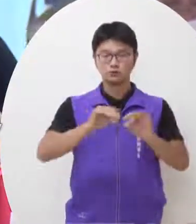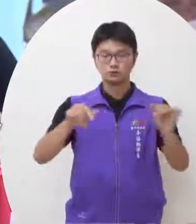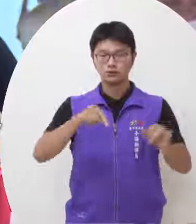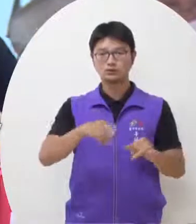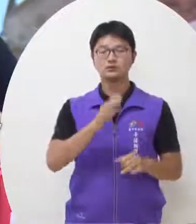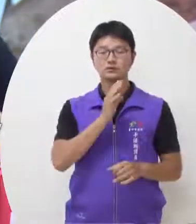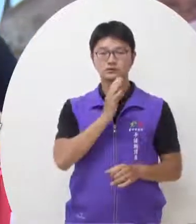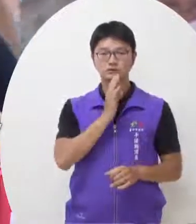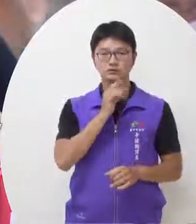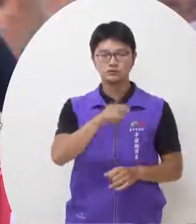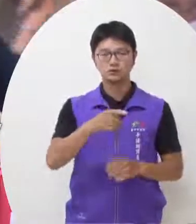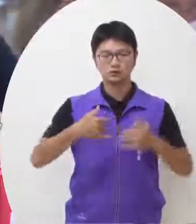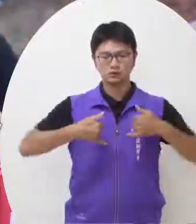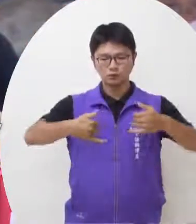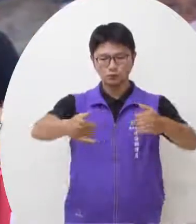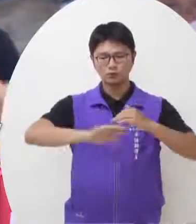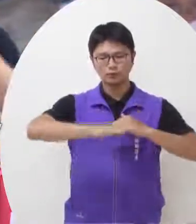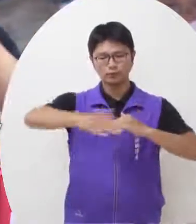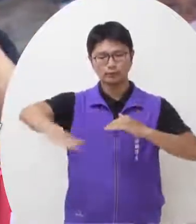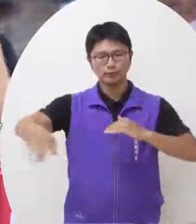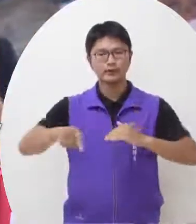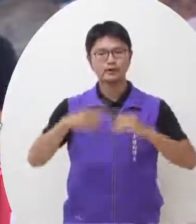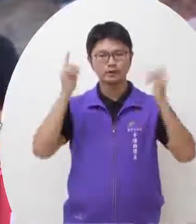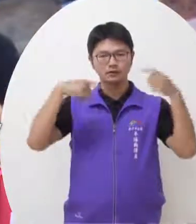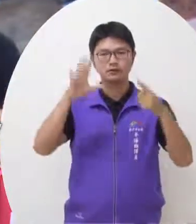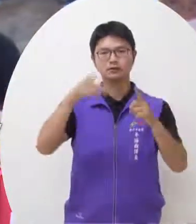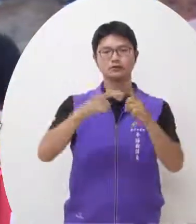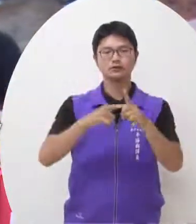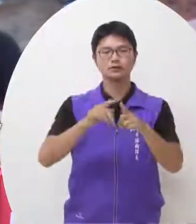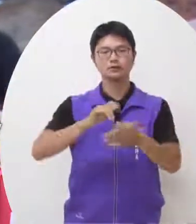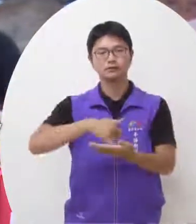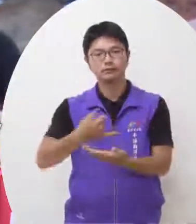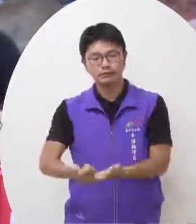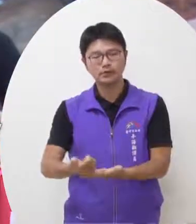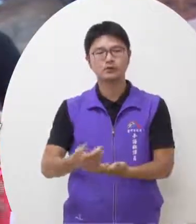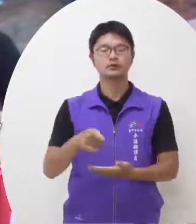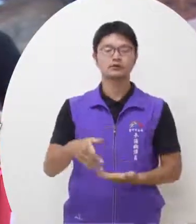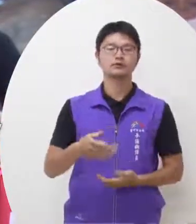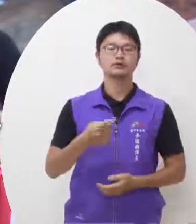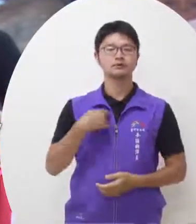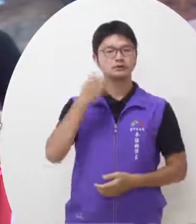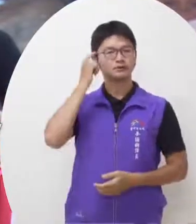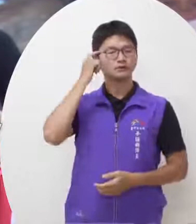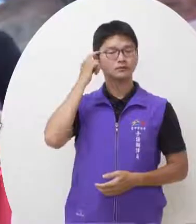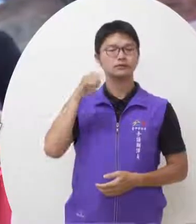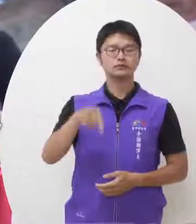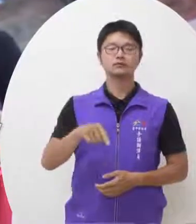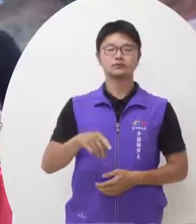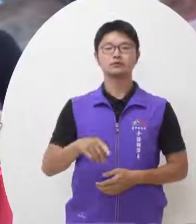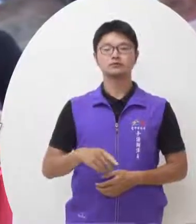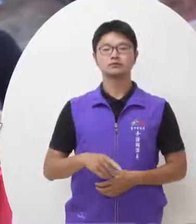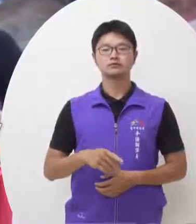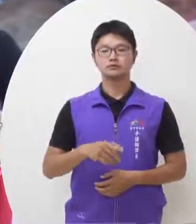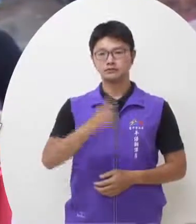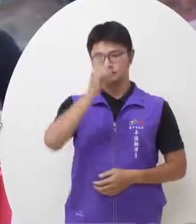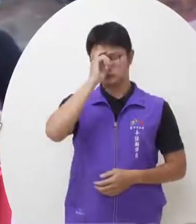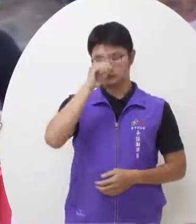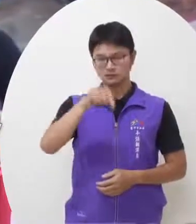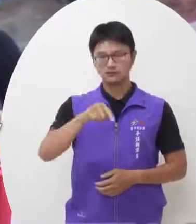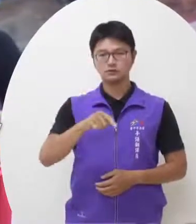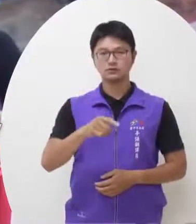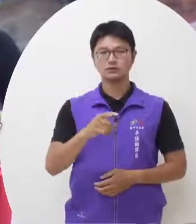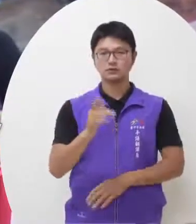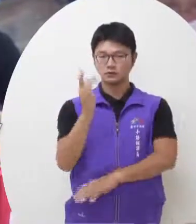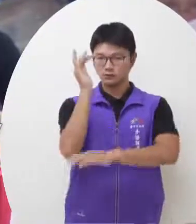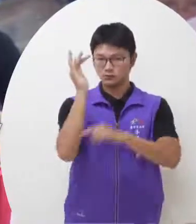造成凹凸不平，经常行人跌倒，很多黎明跌倒本来要申请国赔，我都给他压下来哈。啊，请尽速医治，